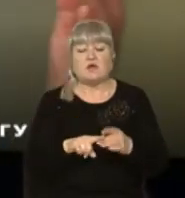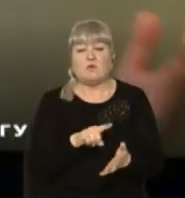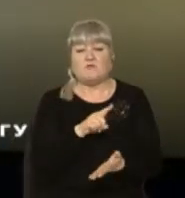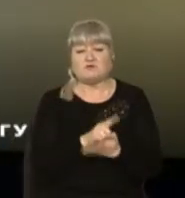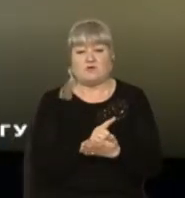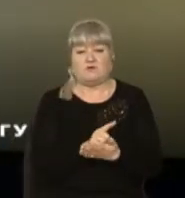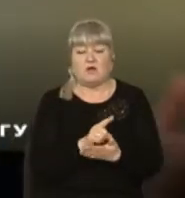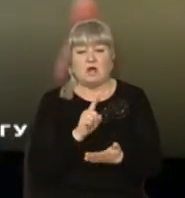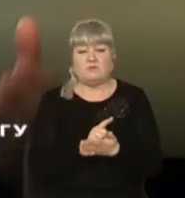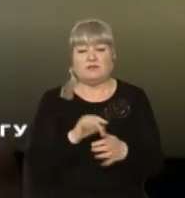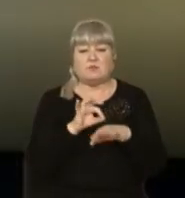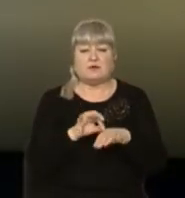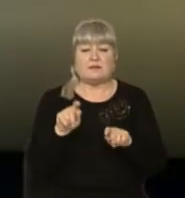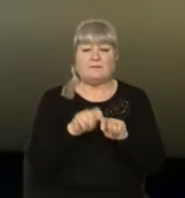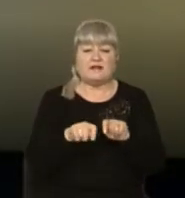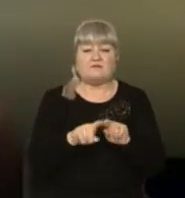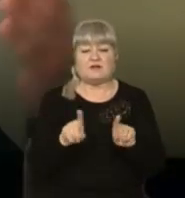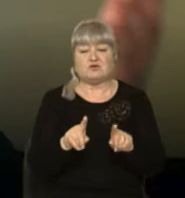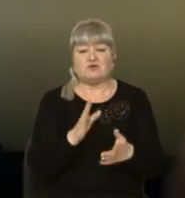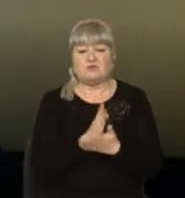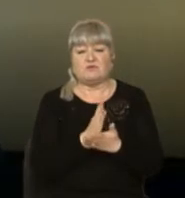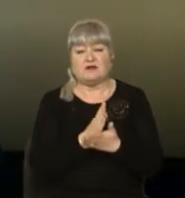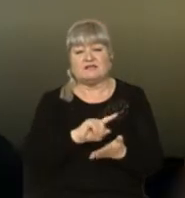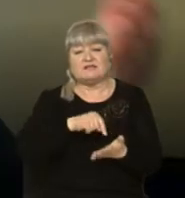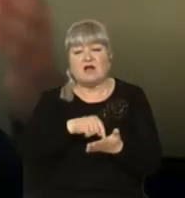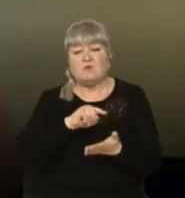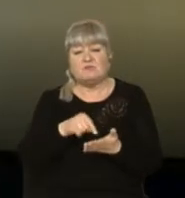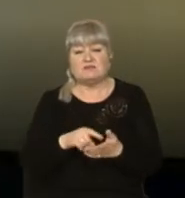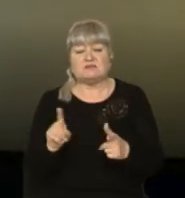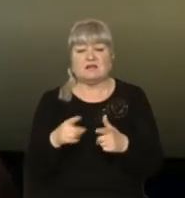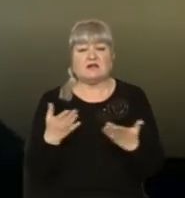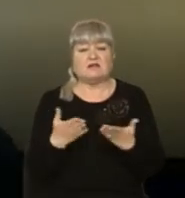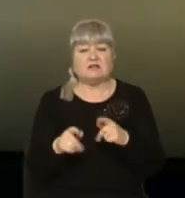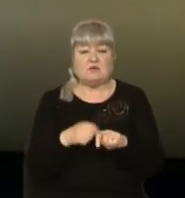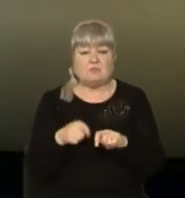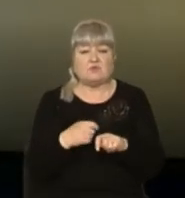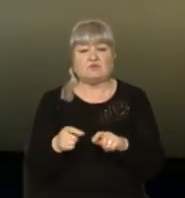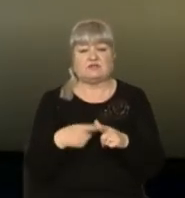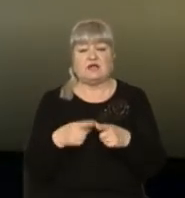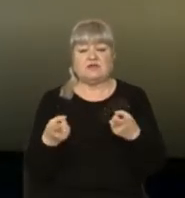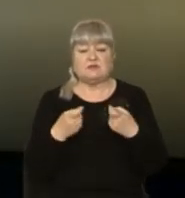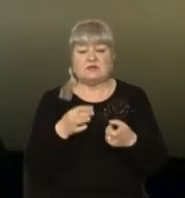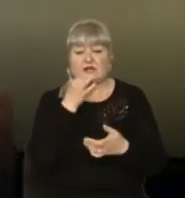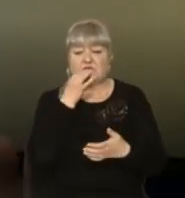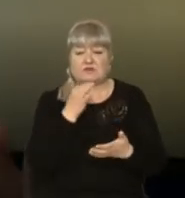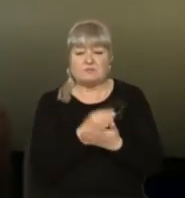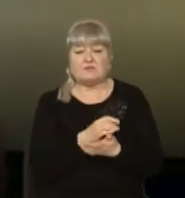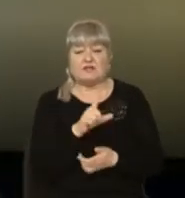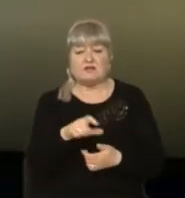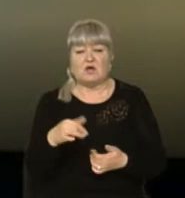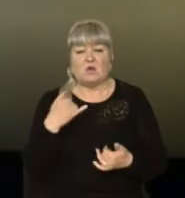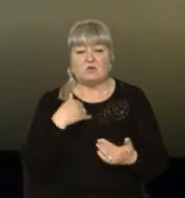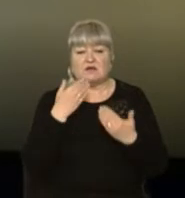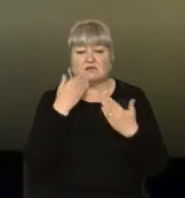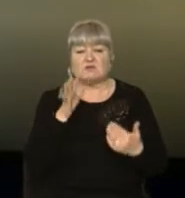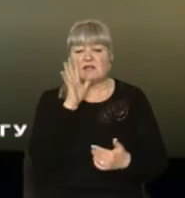це проводити перевірки, що відбувається в містах, які порушення, чи проведені відповідні. Чи притягнуті люди до відповідальності? В нас за